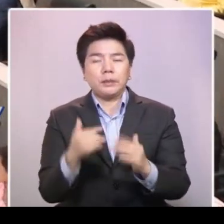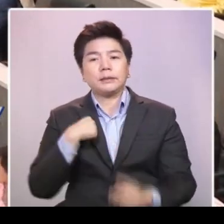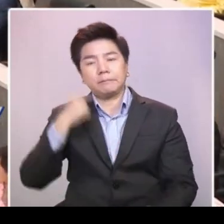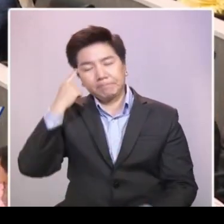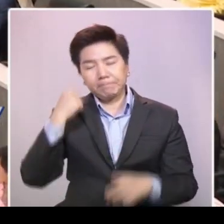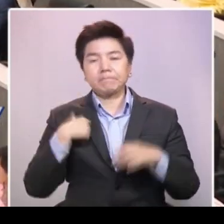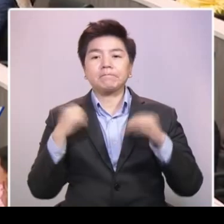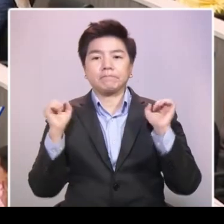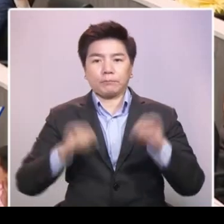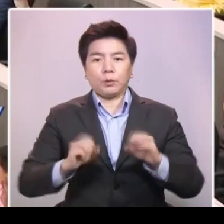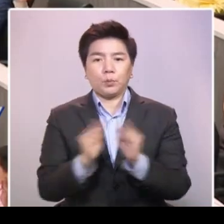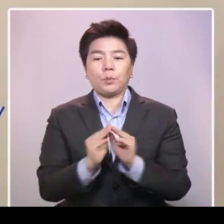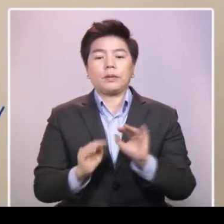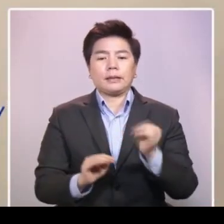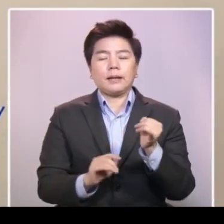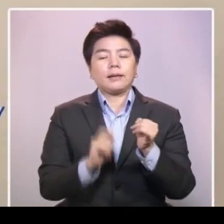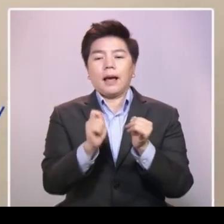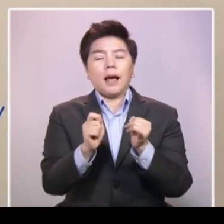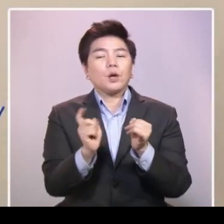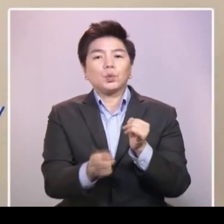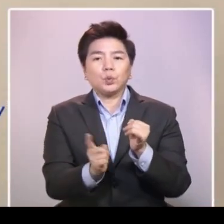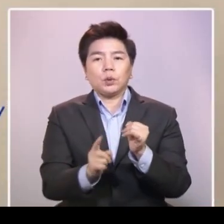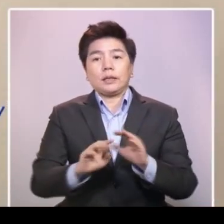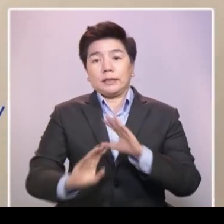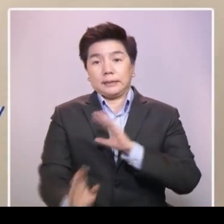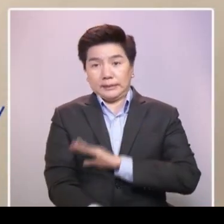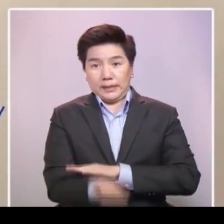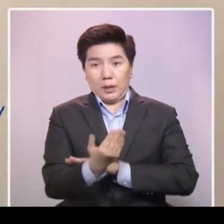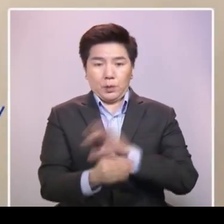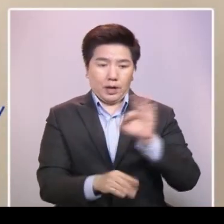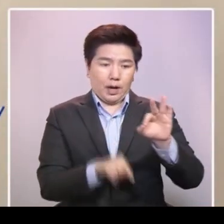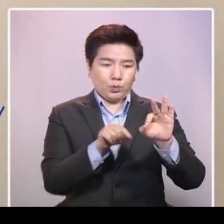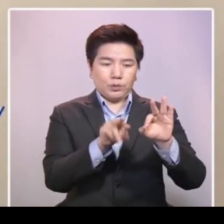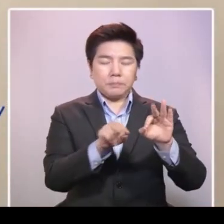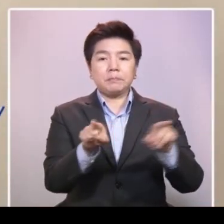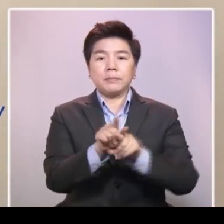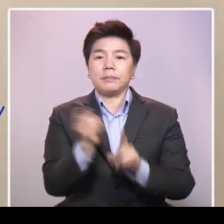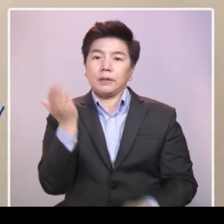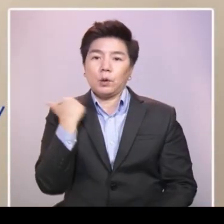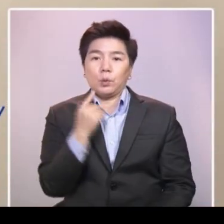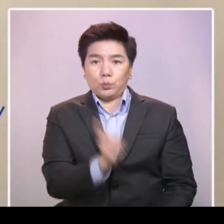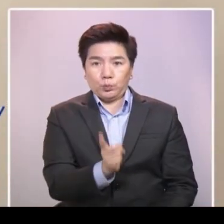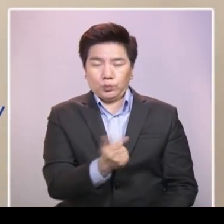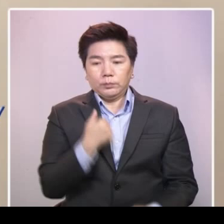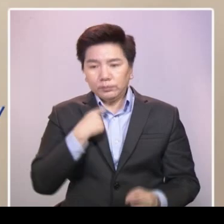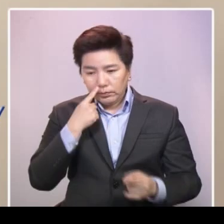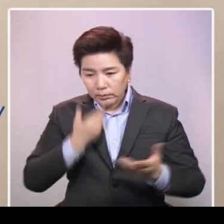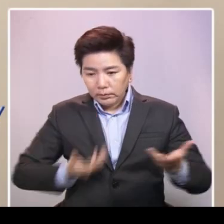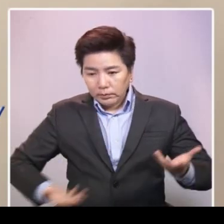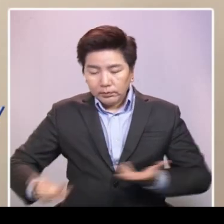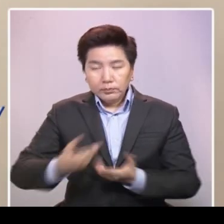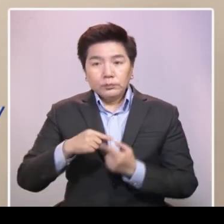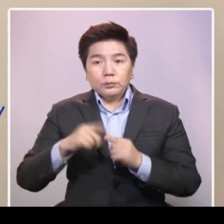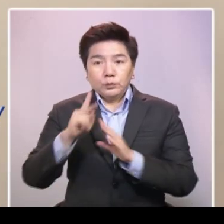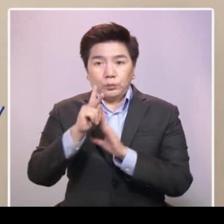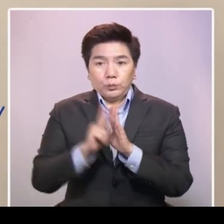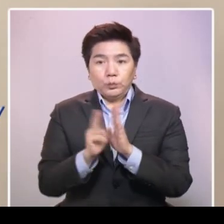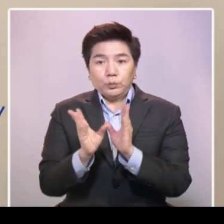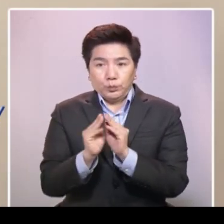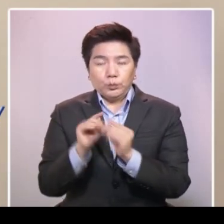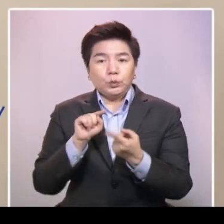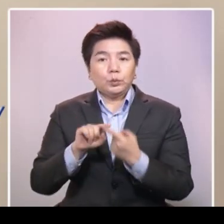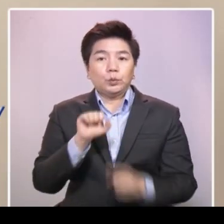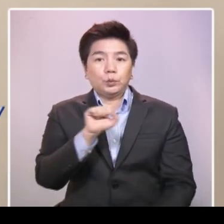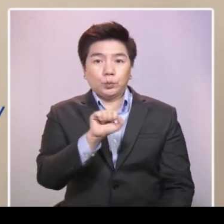เลยมีมติให้ประชุมวันจันทร์และวันอังคารตั้งแต่เวลา9:30นตามเดิมค่ะจากนั้นก็พิจารณาร่างข้อบังคับการประชุม